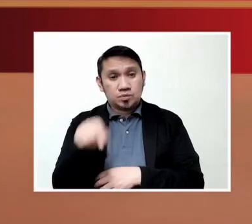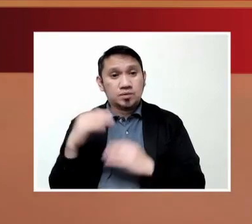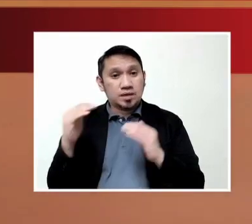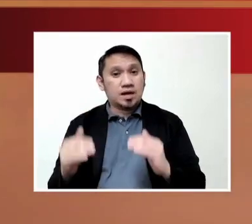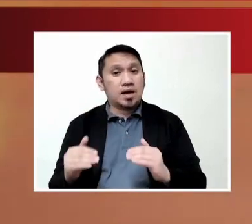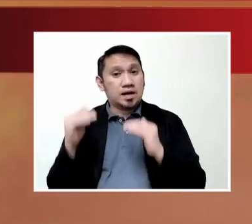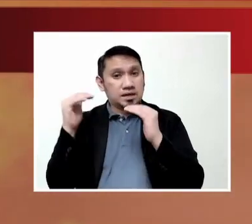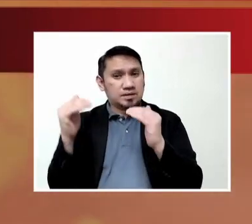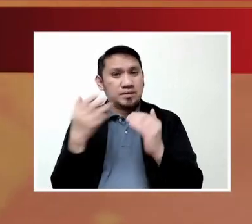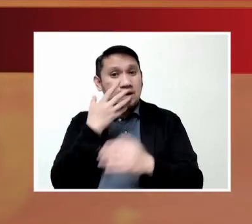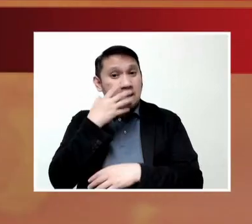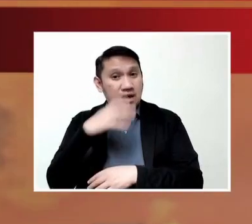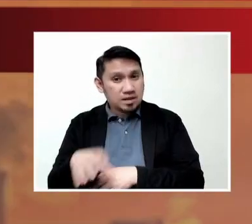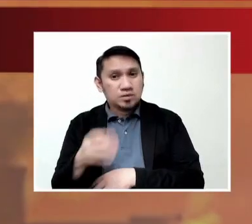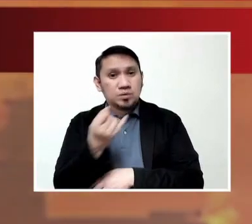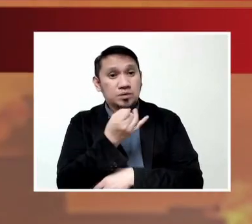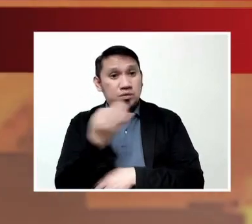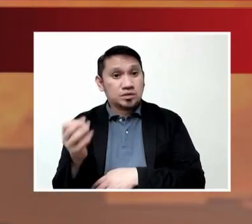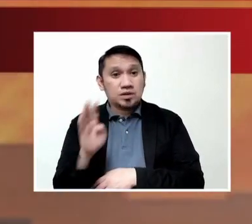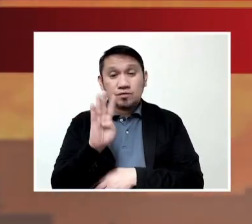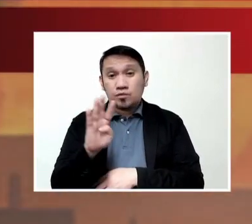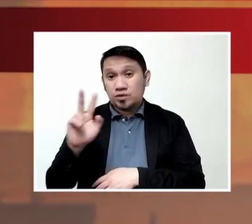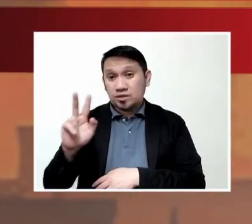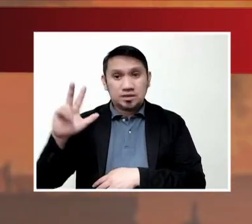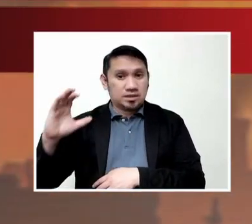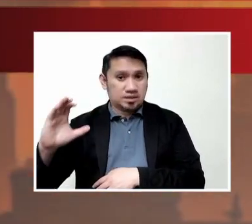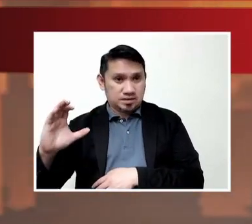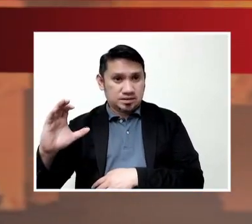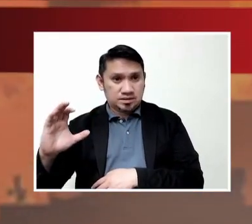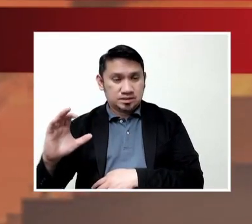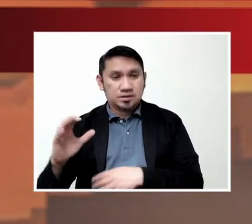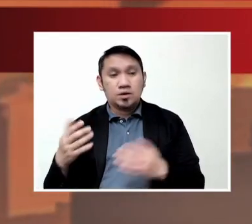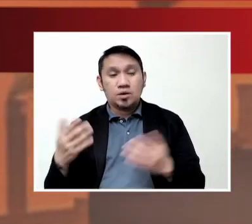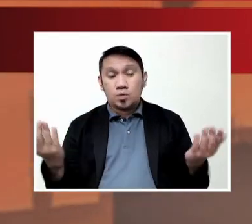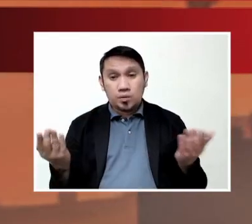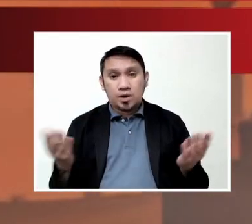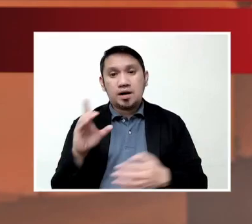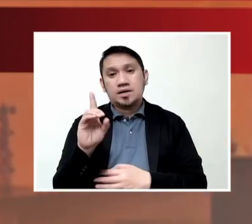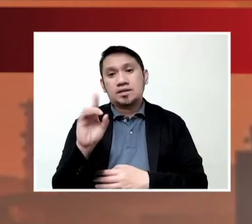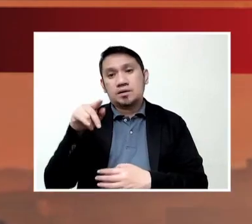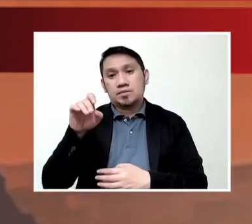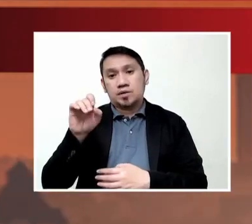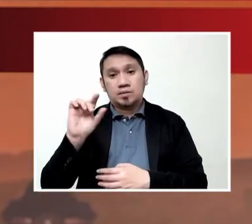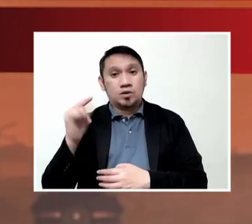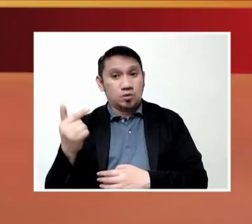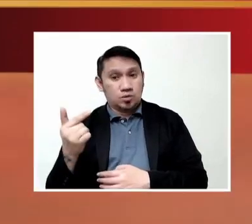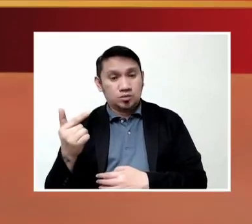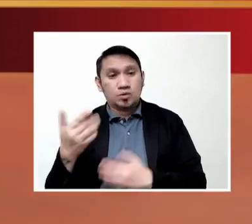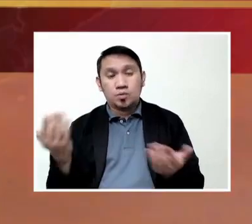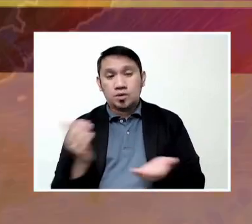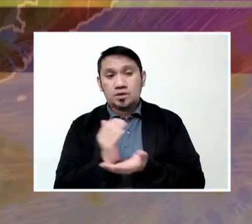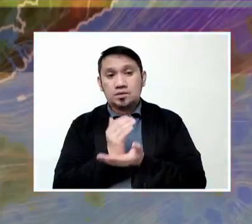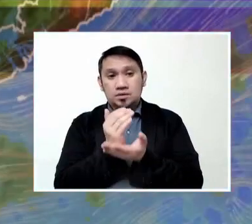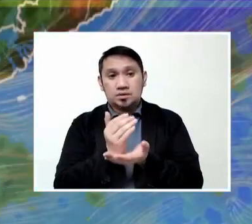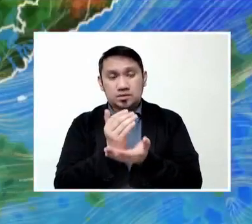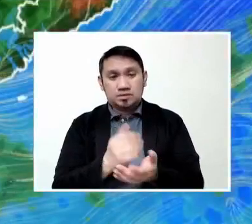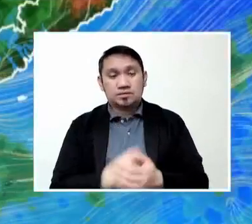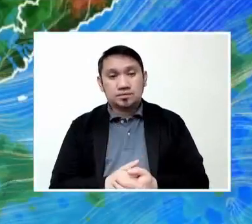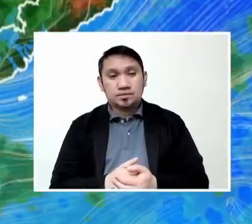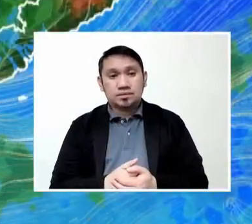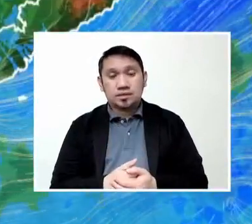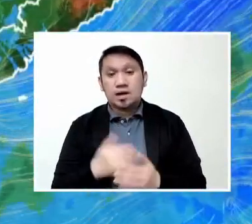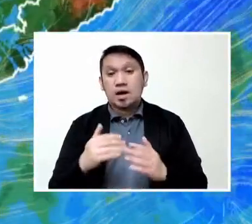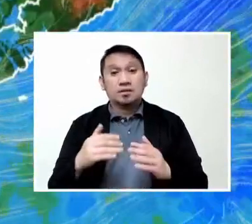index o damang init ay 43 degrees Celsius at natala po yan sa Dipolog City sa Zamboanga del Norte. Sa mga susunod na